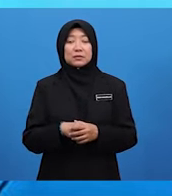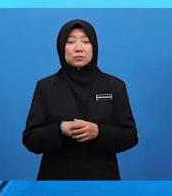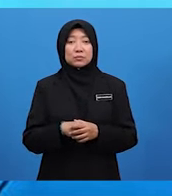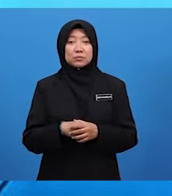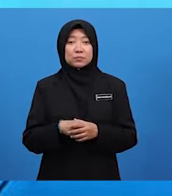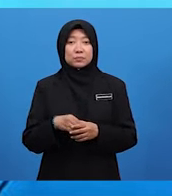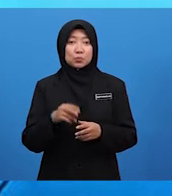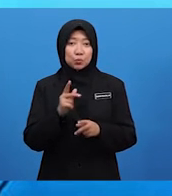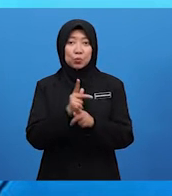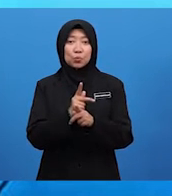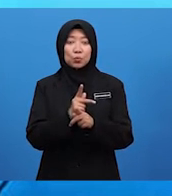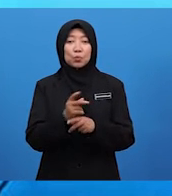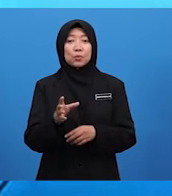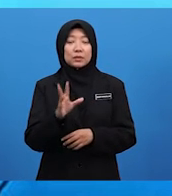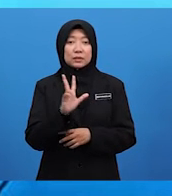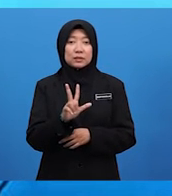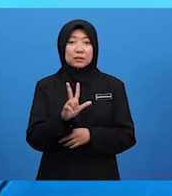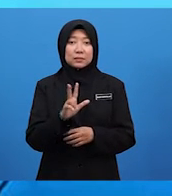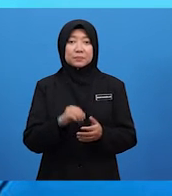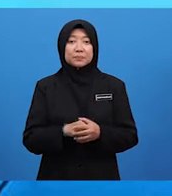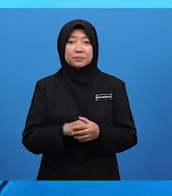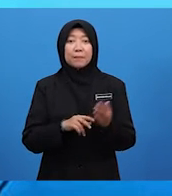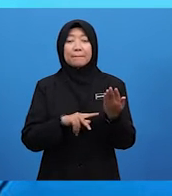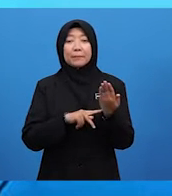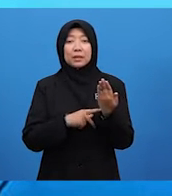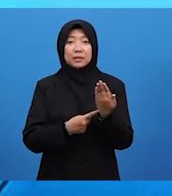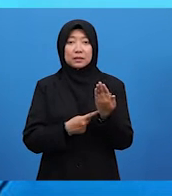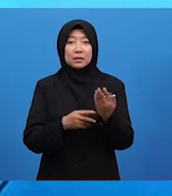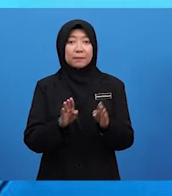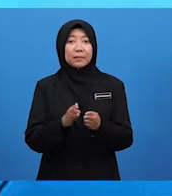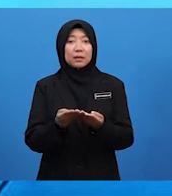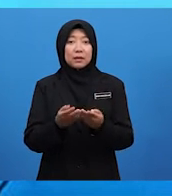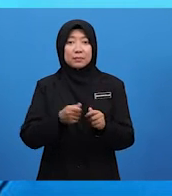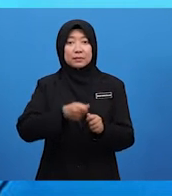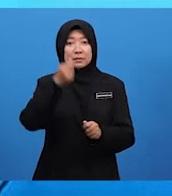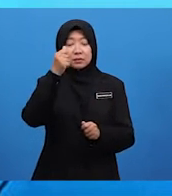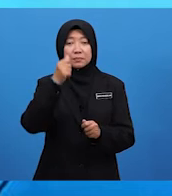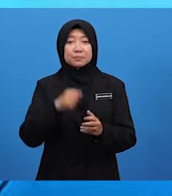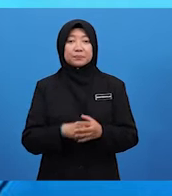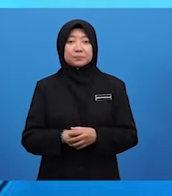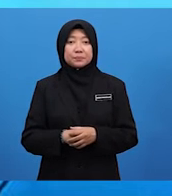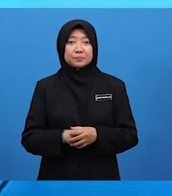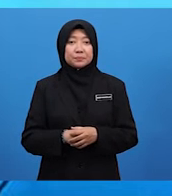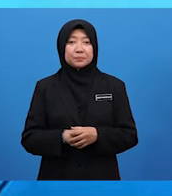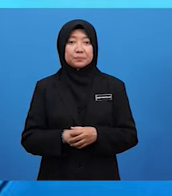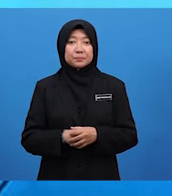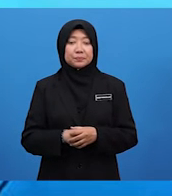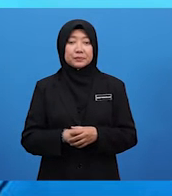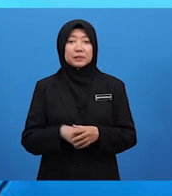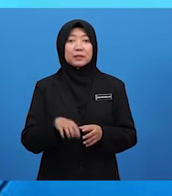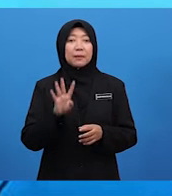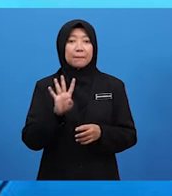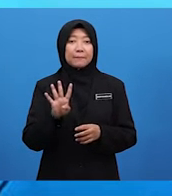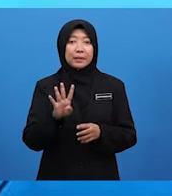kukuh. Ketiga, pangkal belah berzip dikukuhkan. Keempat,